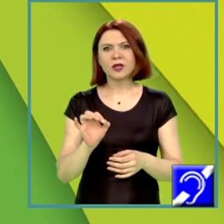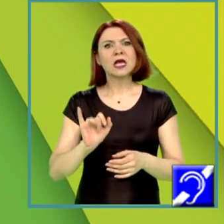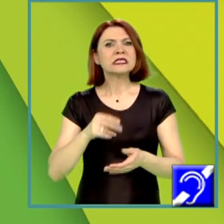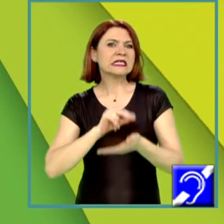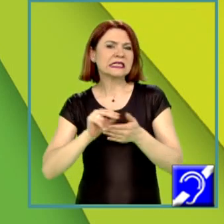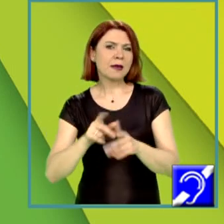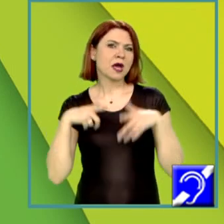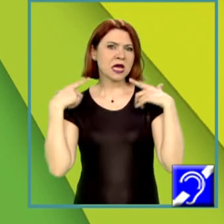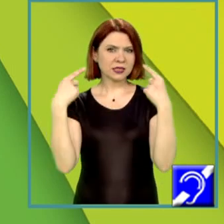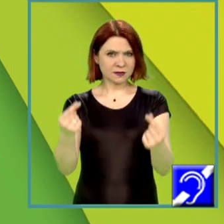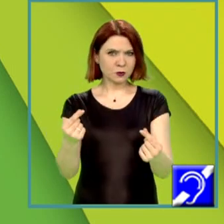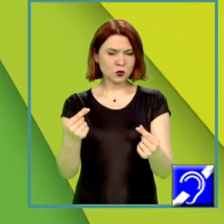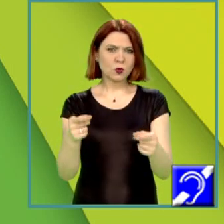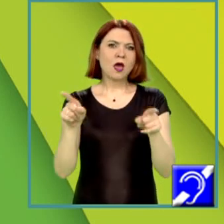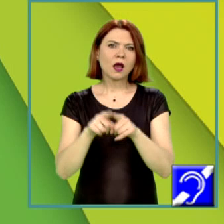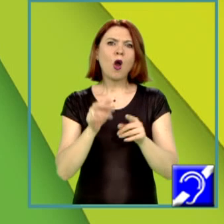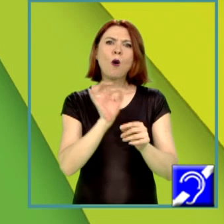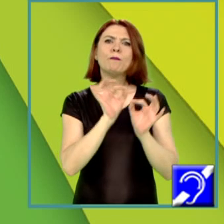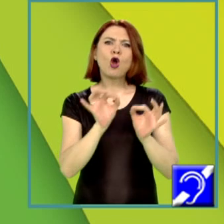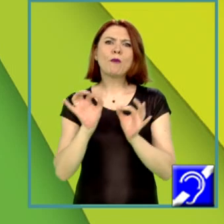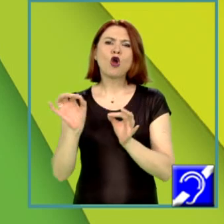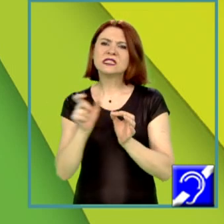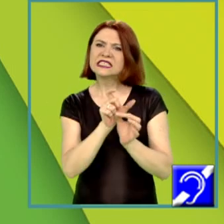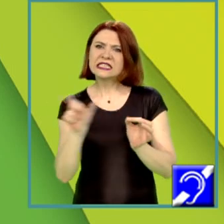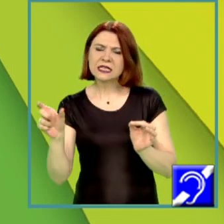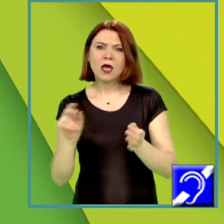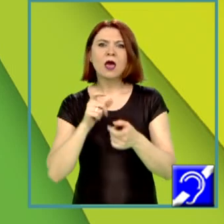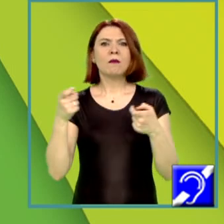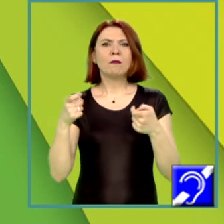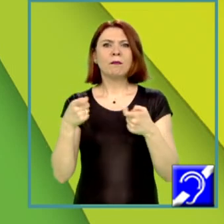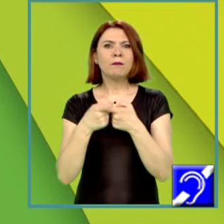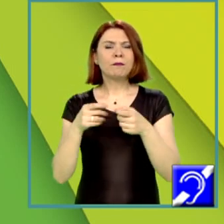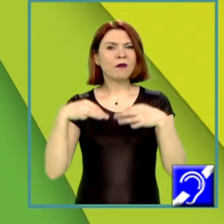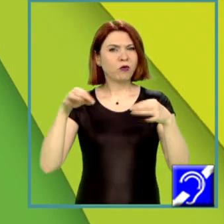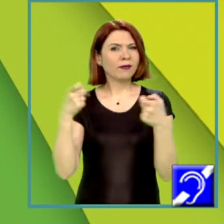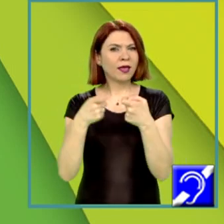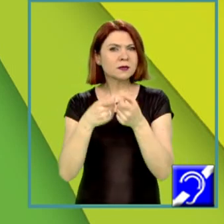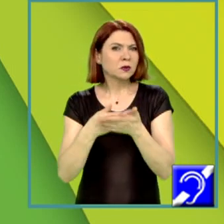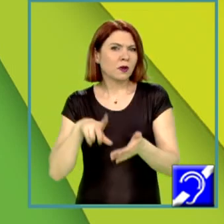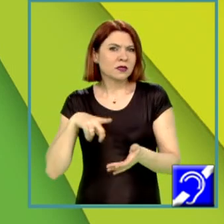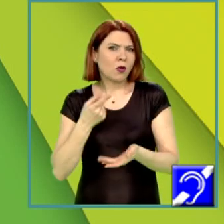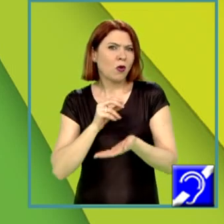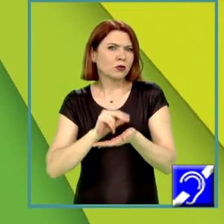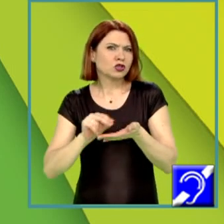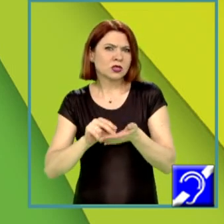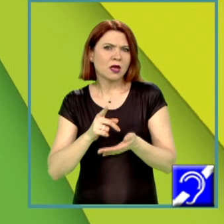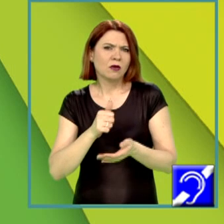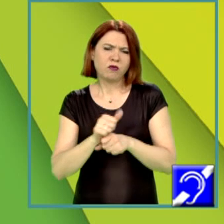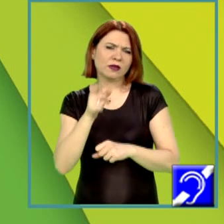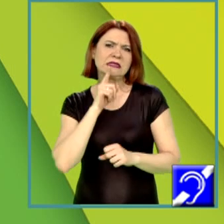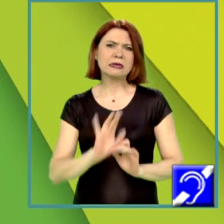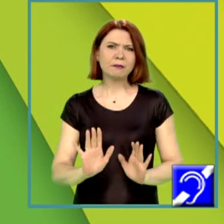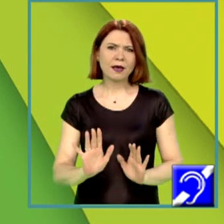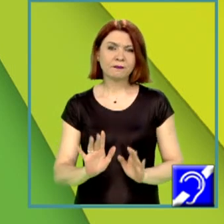formulăm răspunsul sub forma unui enunț chiar pe foaia de examen pentru că este o cerință destul de